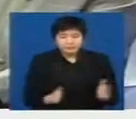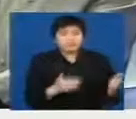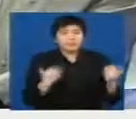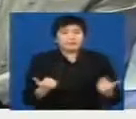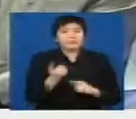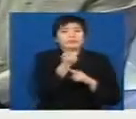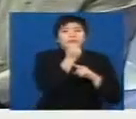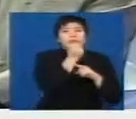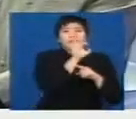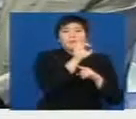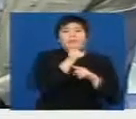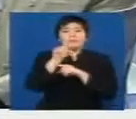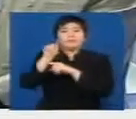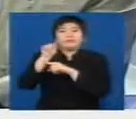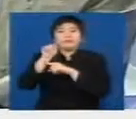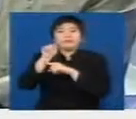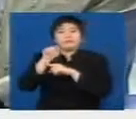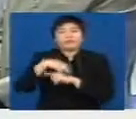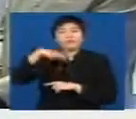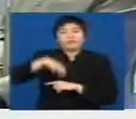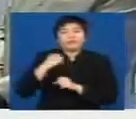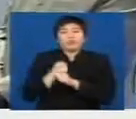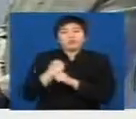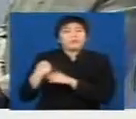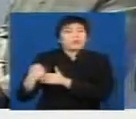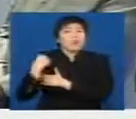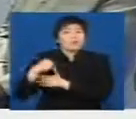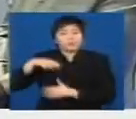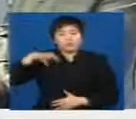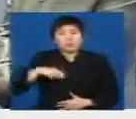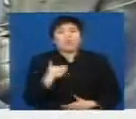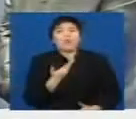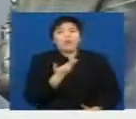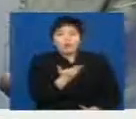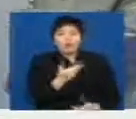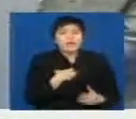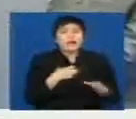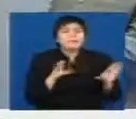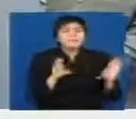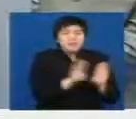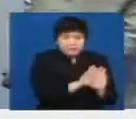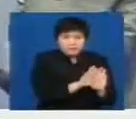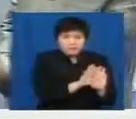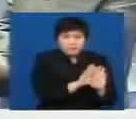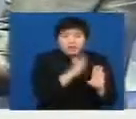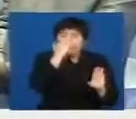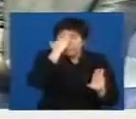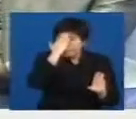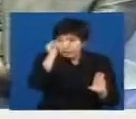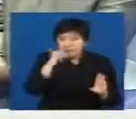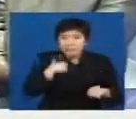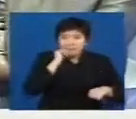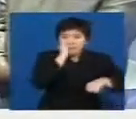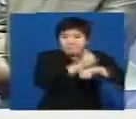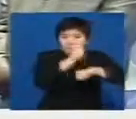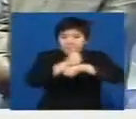19 20เนี่ยทางฝ่ายความมั่นคงเนี่ยนะ ครับ เขาขอว่าอยากให้ปิดทุกข่าว เพราะ ว่า คร ับเพราะว่าเรื่อง ผู้นำประเทศเ